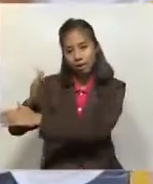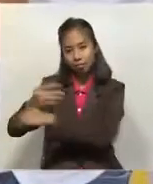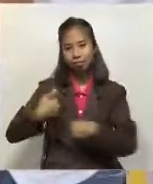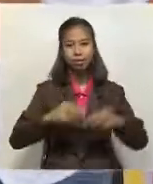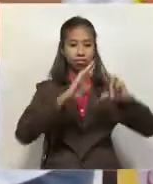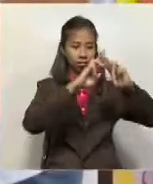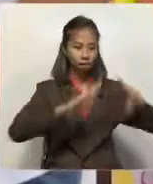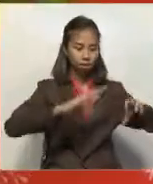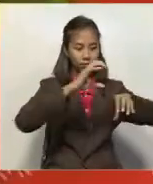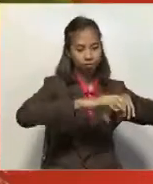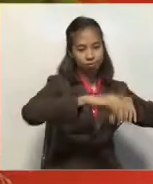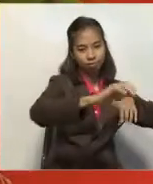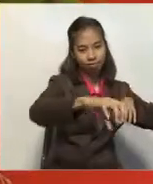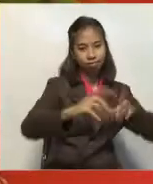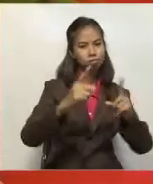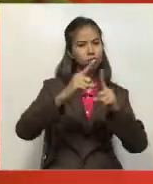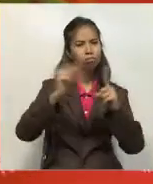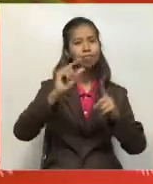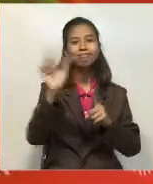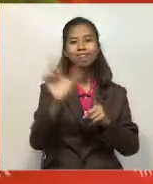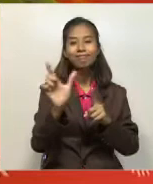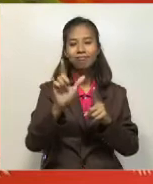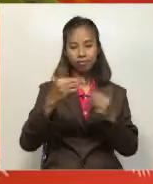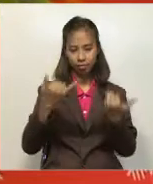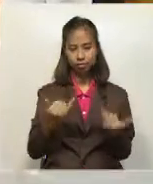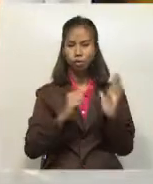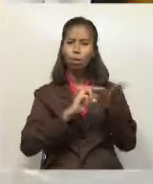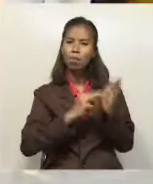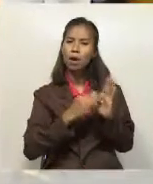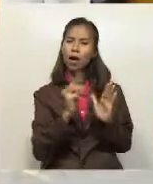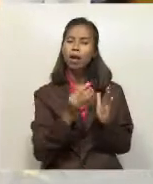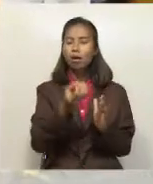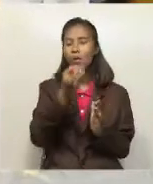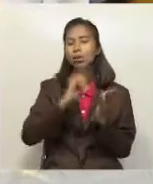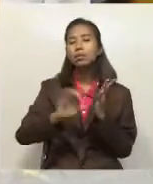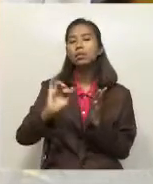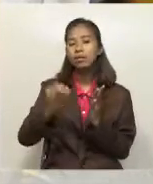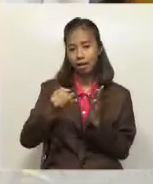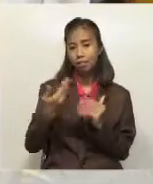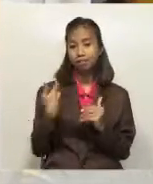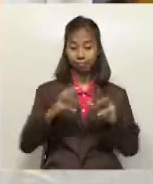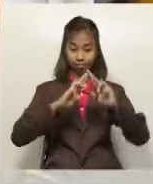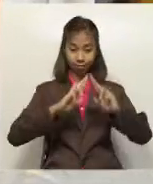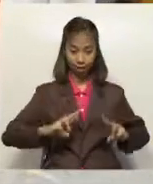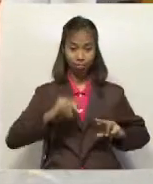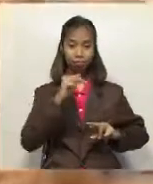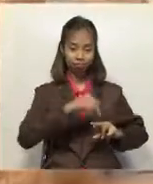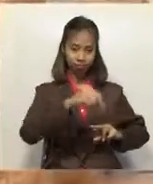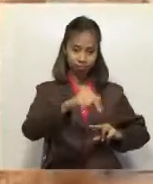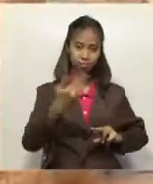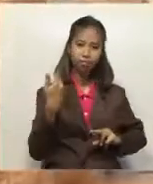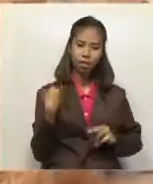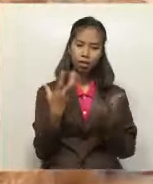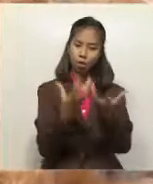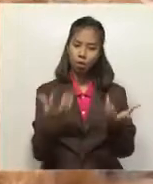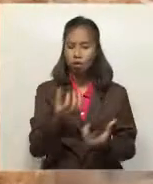ร้านค้าที่ติดธงสีเหลืองนะคะซึ่งก็แสดงถึงสัญลักษณ์อาหารเจค่ะแต่ละร้านนั้นก็มีหลากหลายด้ว